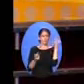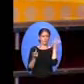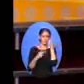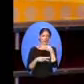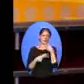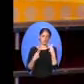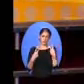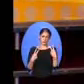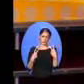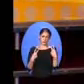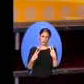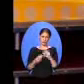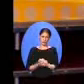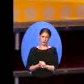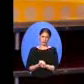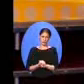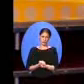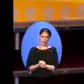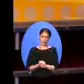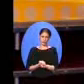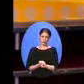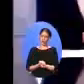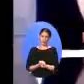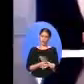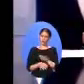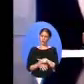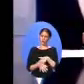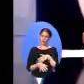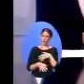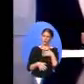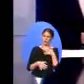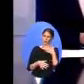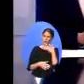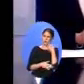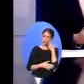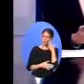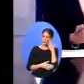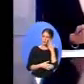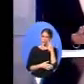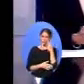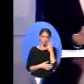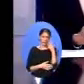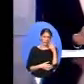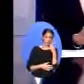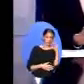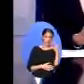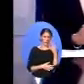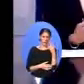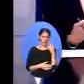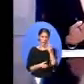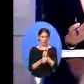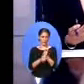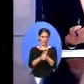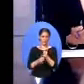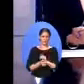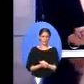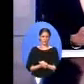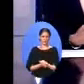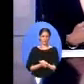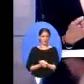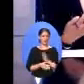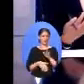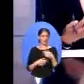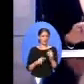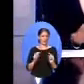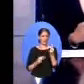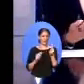את המשמעות. שיהיו ערנים. ואת מסתכלת אחרת על מקרי התאבדות שקורים אחרי שיש תופעה של דיכאון